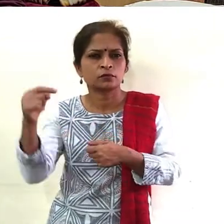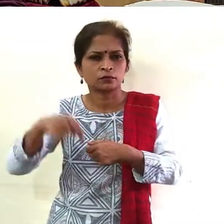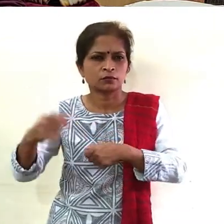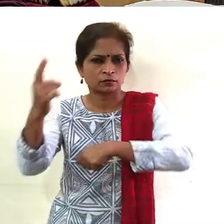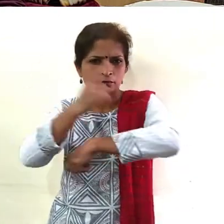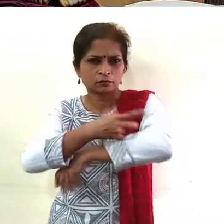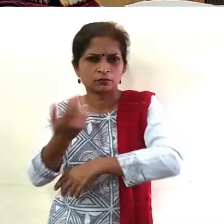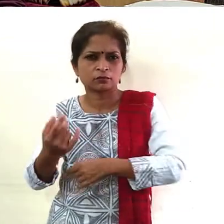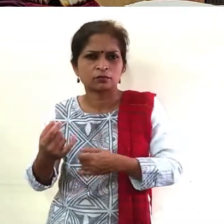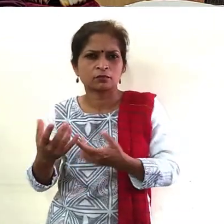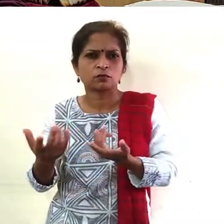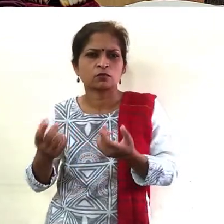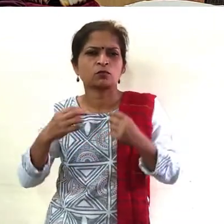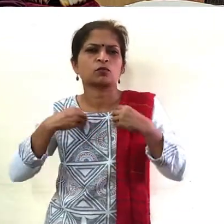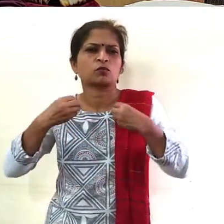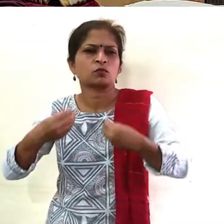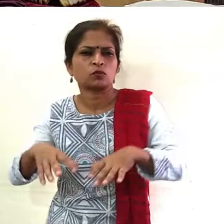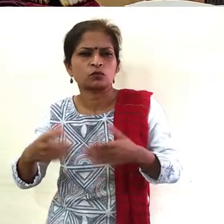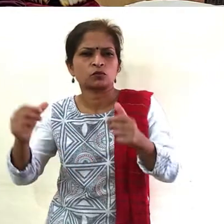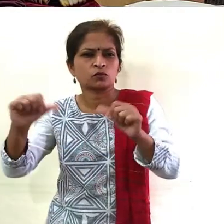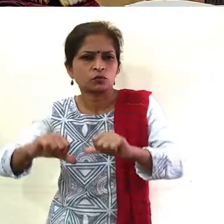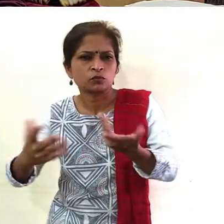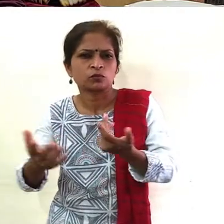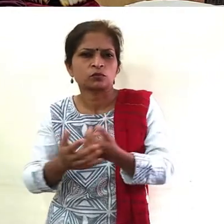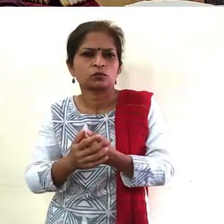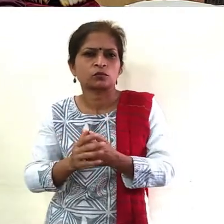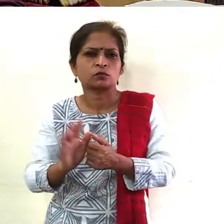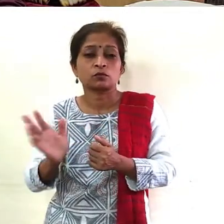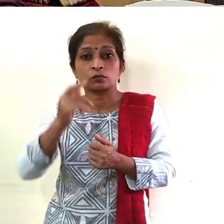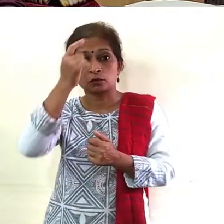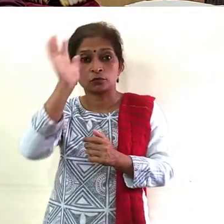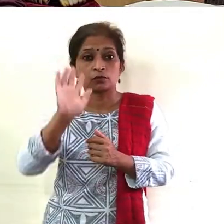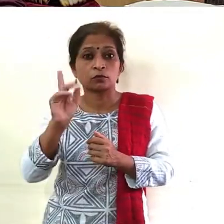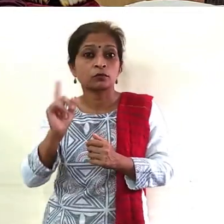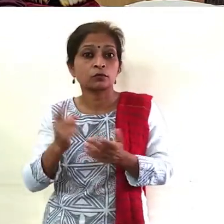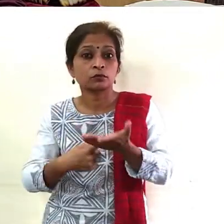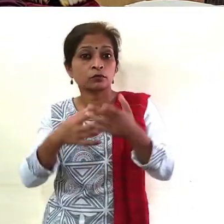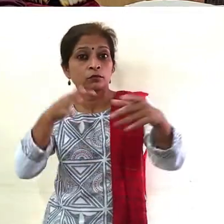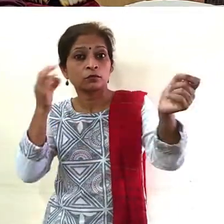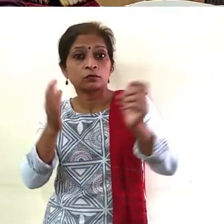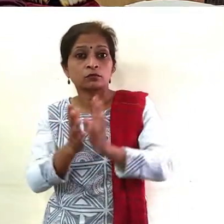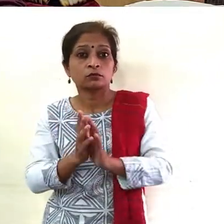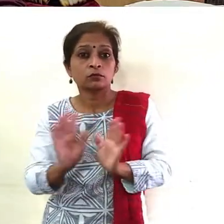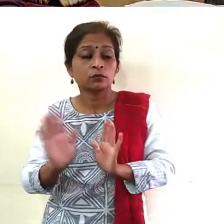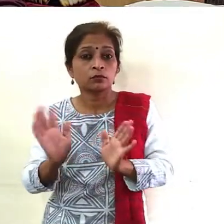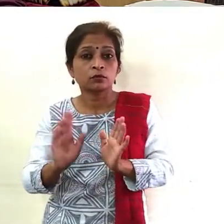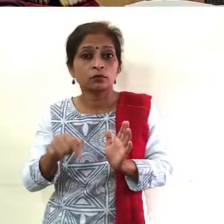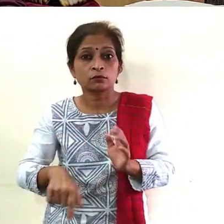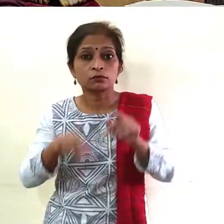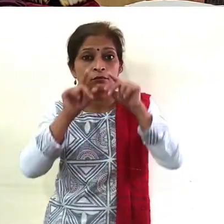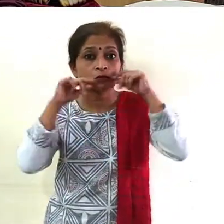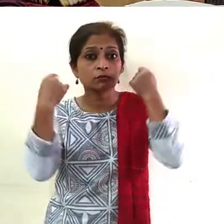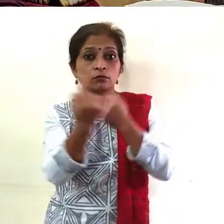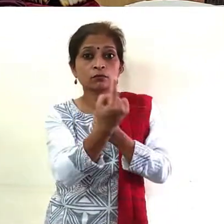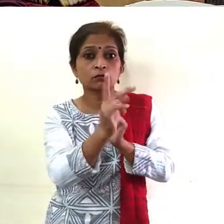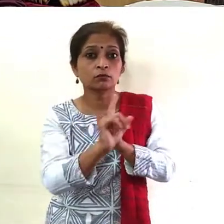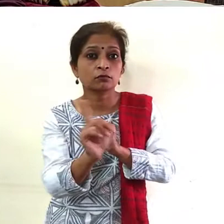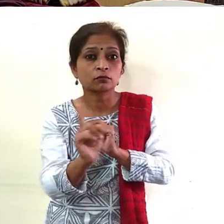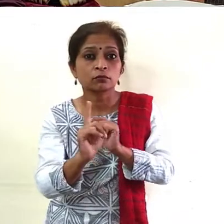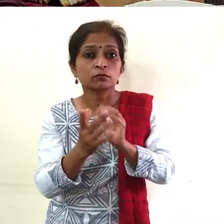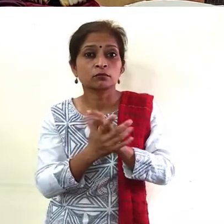आज का दिन खराब रहा, कल अच्छा रहेगा, पर राम तो राम है। वो बोलते कि नहीं, आज सिर्फ रावण नहीं लड़ रहा